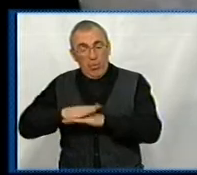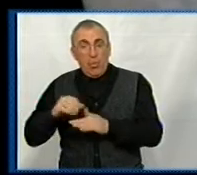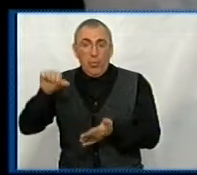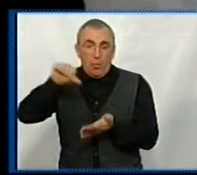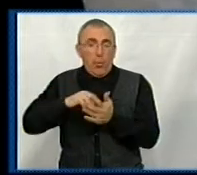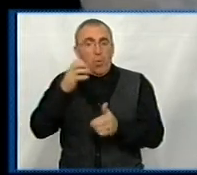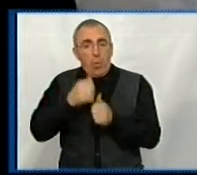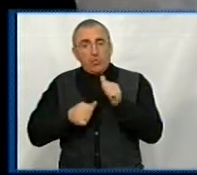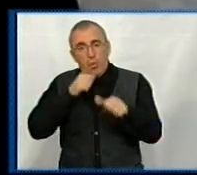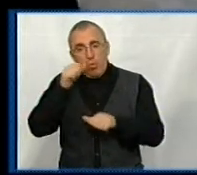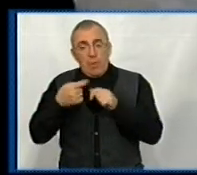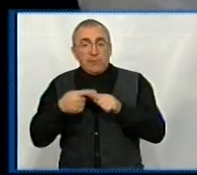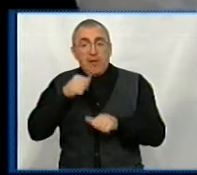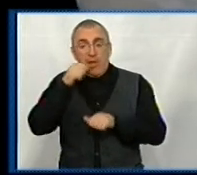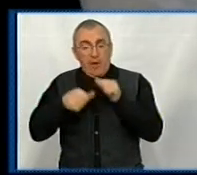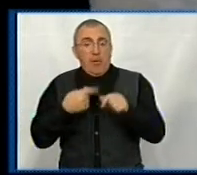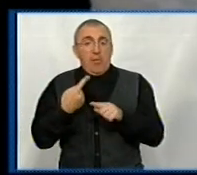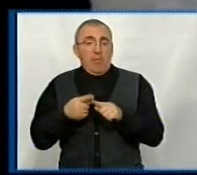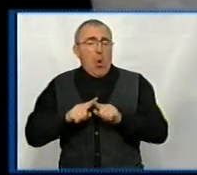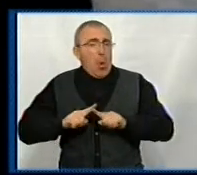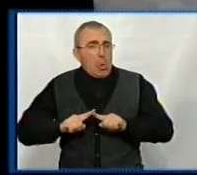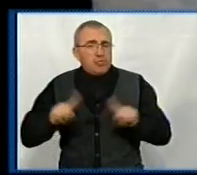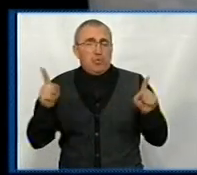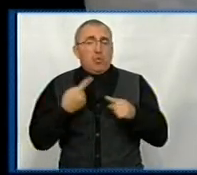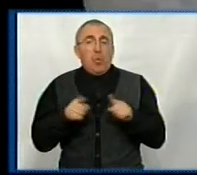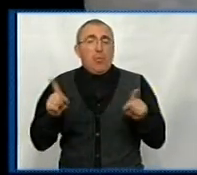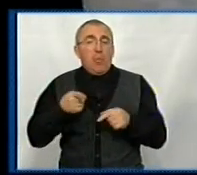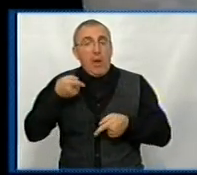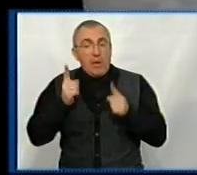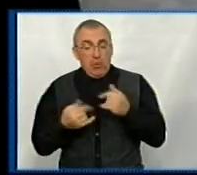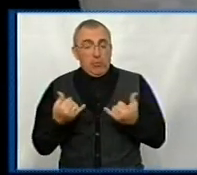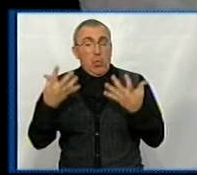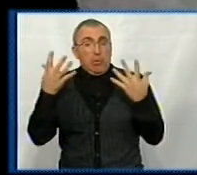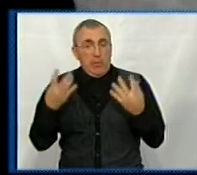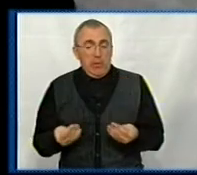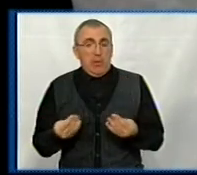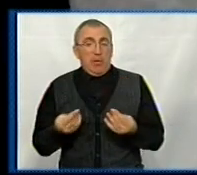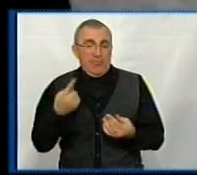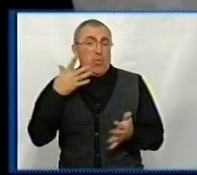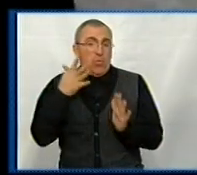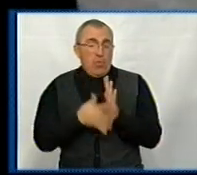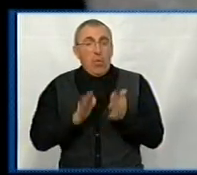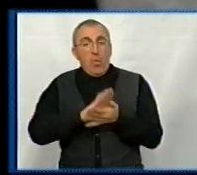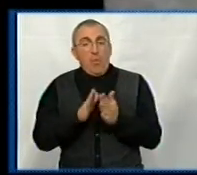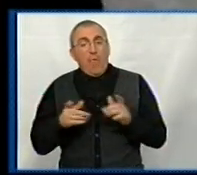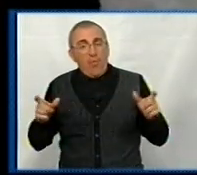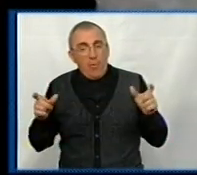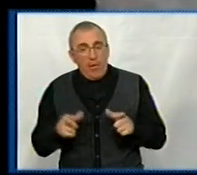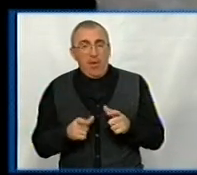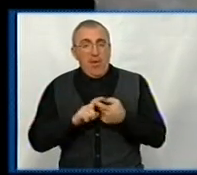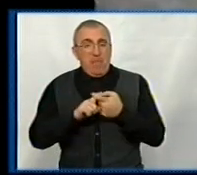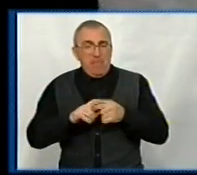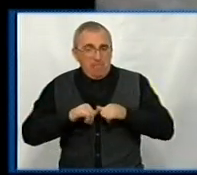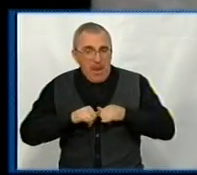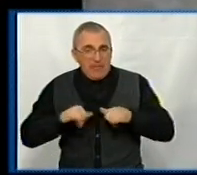кожного року. Цей рік, безумовно, особливий, тому що реалії сьогодення, ну, ви розумієте, умови карантину, умови пандемії,